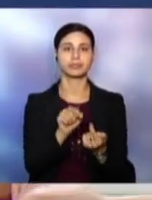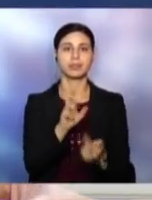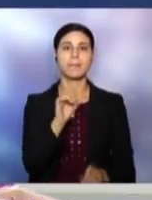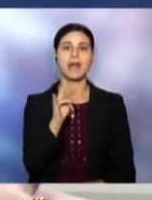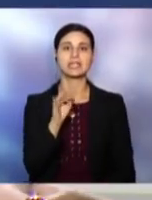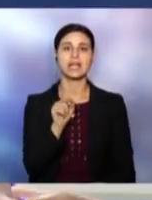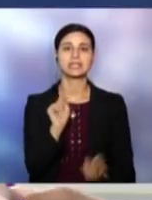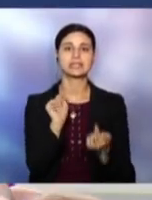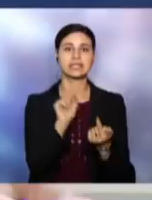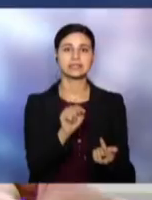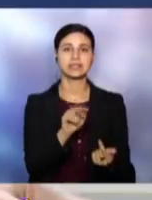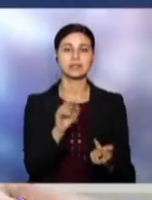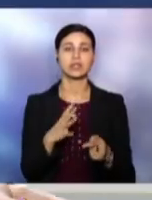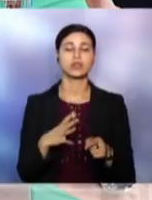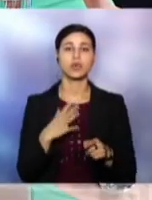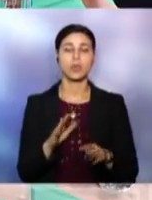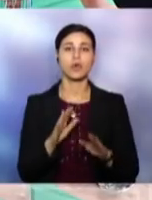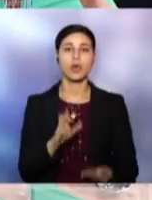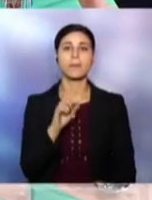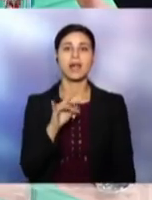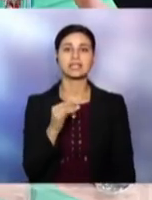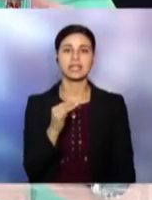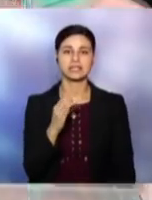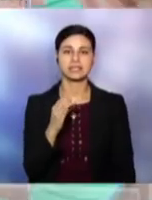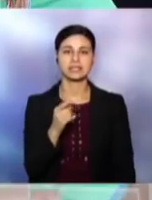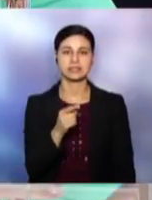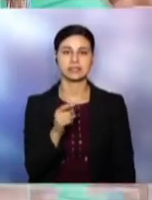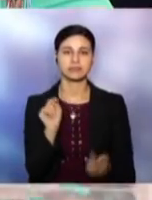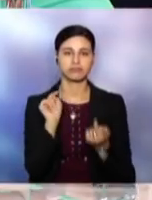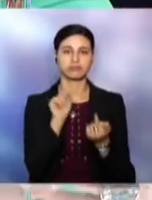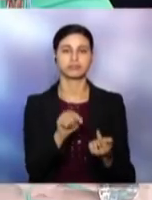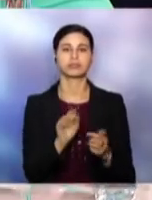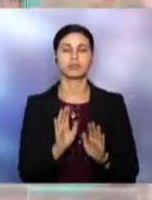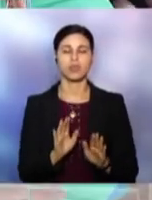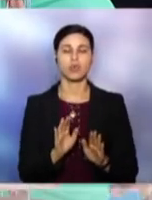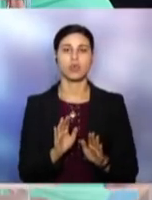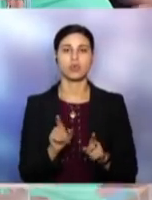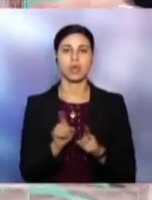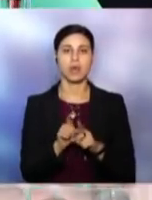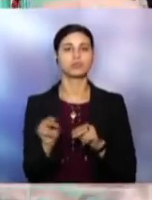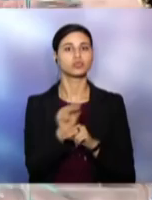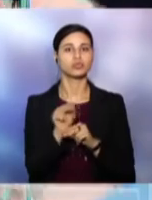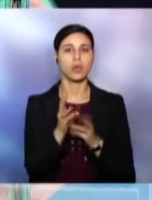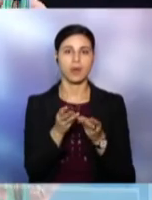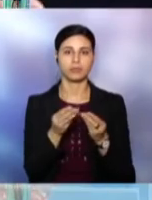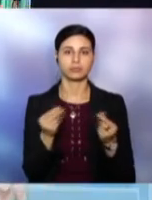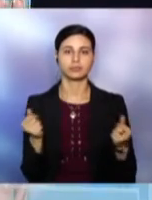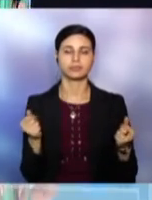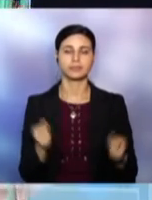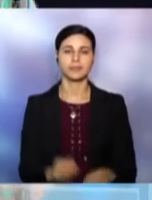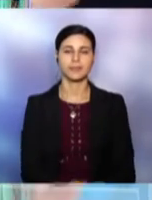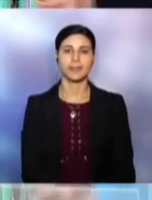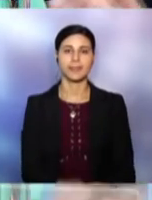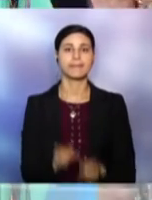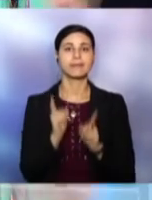ბაქტერიის მიმართ და ახდენდა მხოლოდ და მხოლოდ ბაქტერიის ალაგებას ან მის ელიმინაციას.